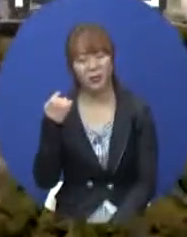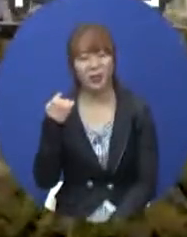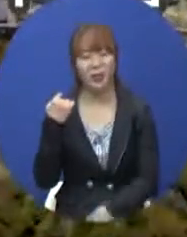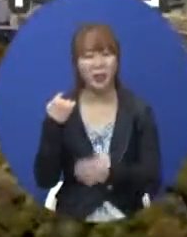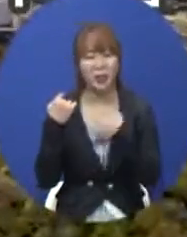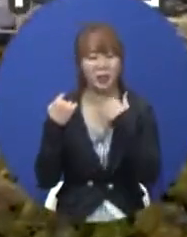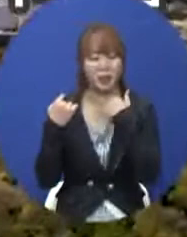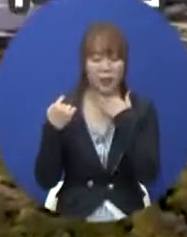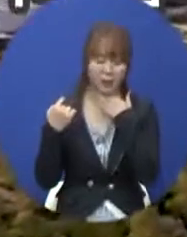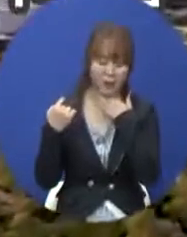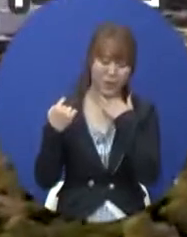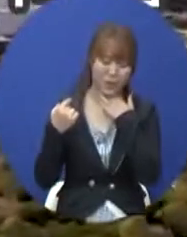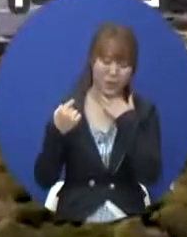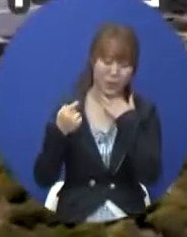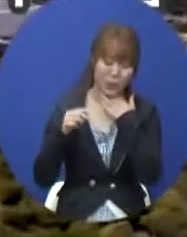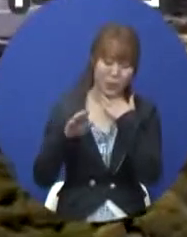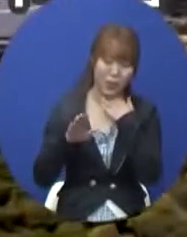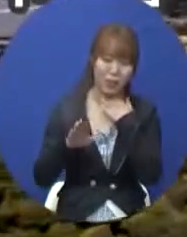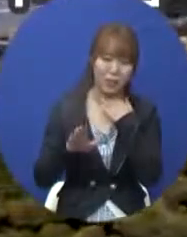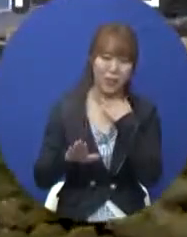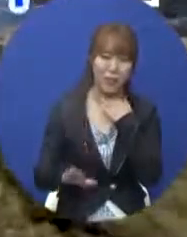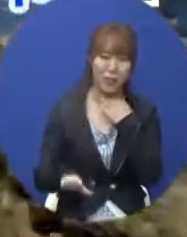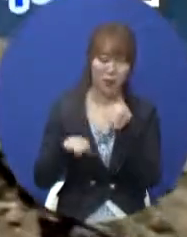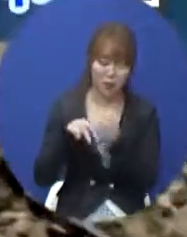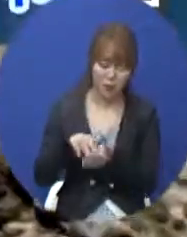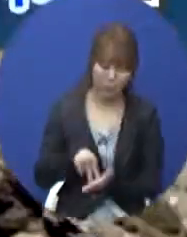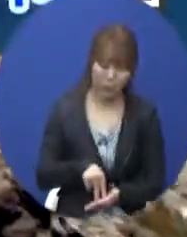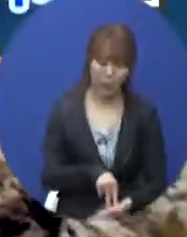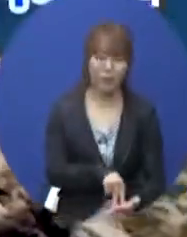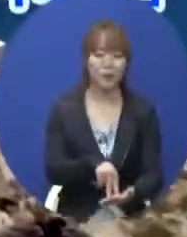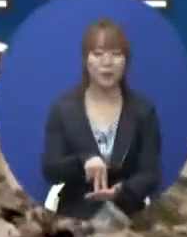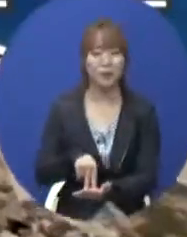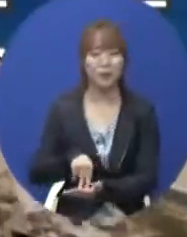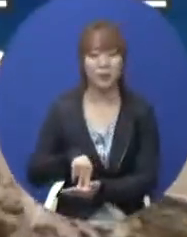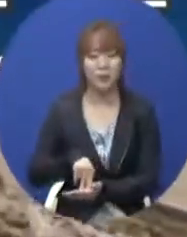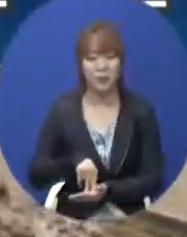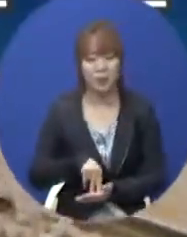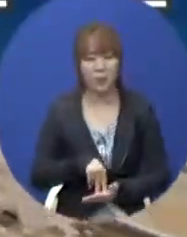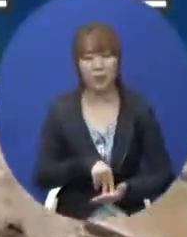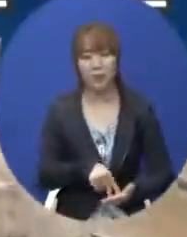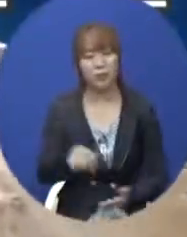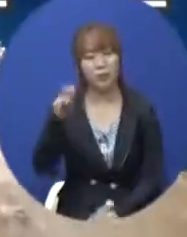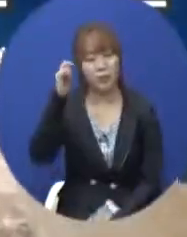어제는 기다림에 오늘은 외로움